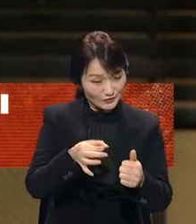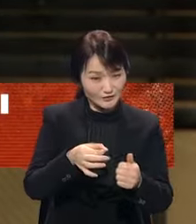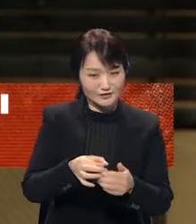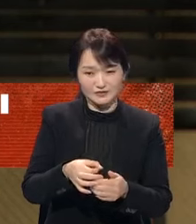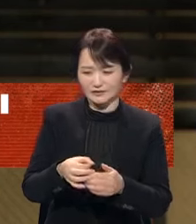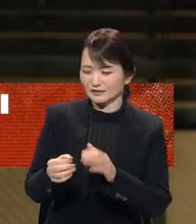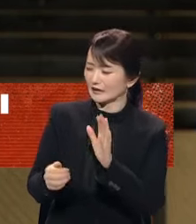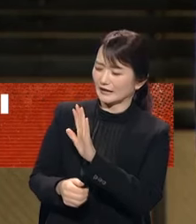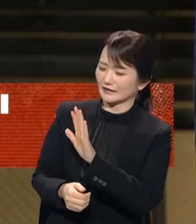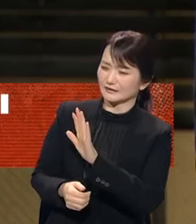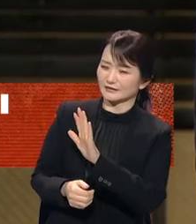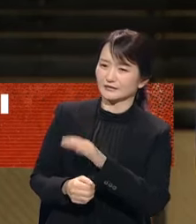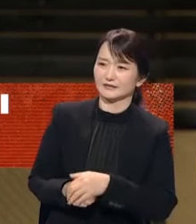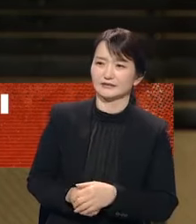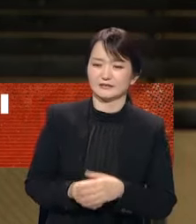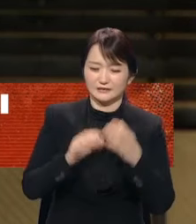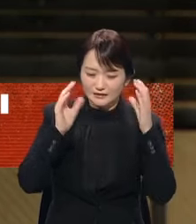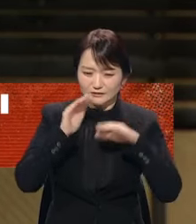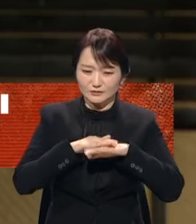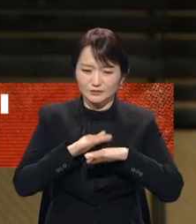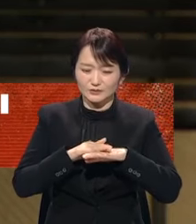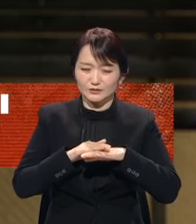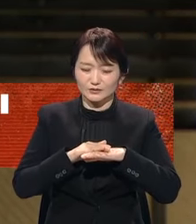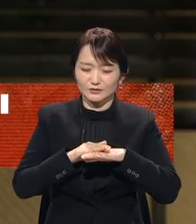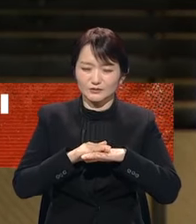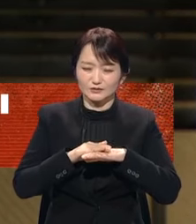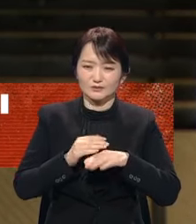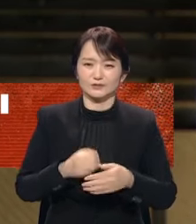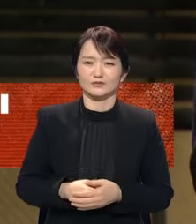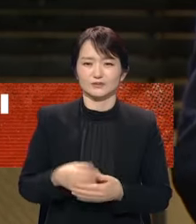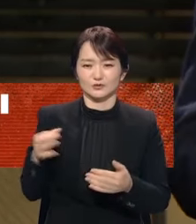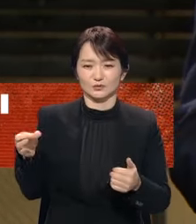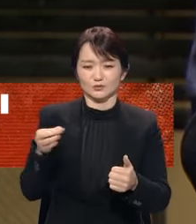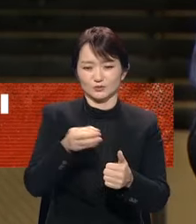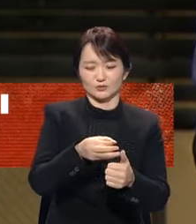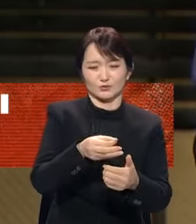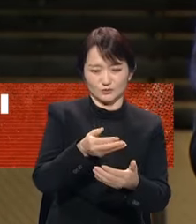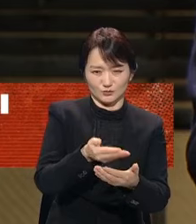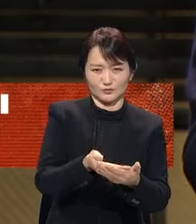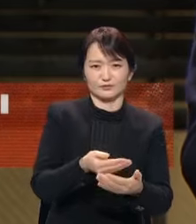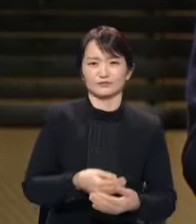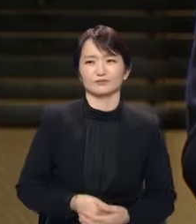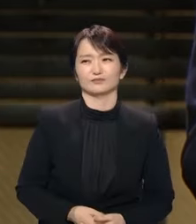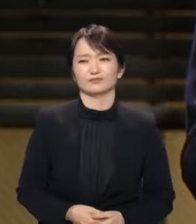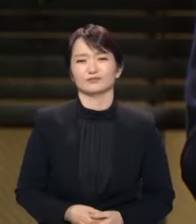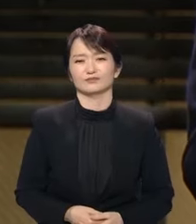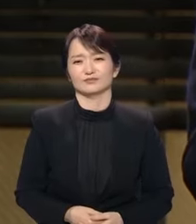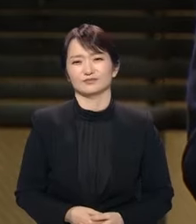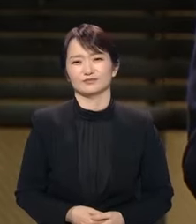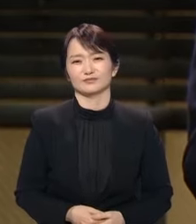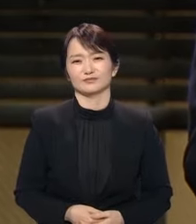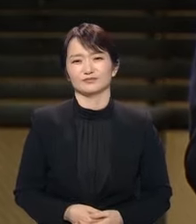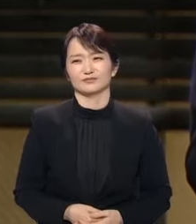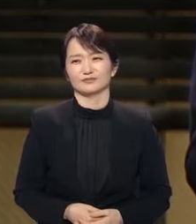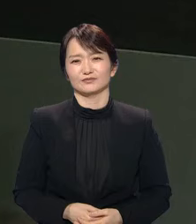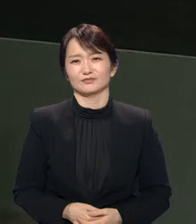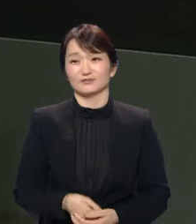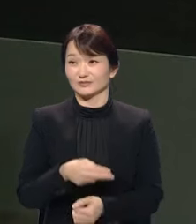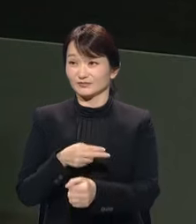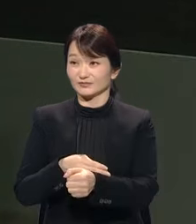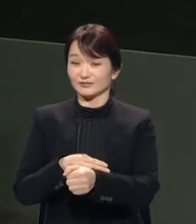아니에요 라고 해도 그 아이 손에 이 경찰 아저씨가 세뱃돈을 꼭 쥐어줬다고 합니다. 정말 너무 이쁘네요. 예, 진짜 교수님